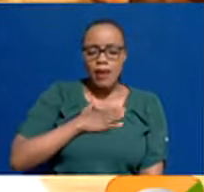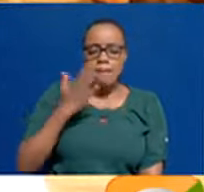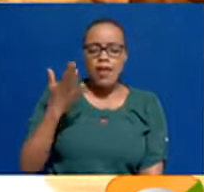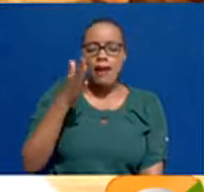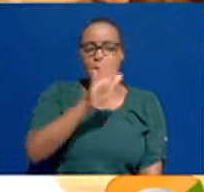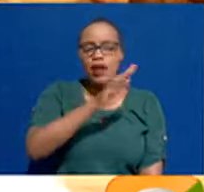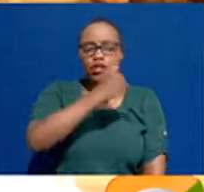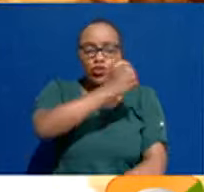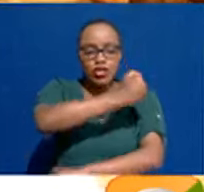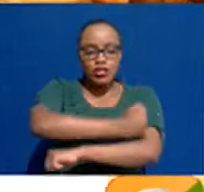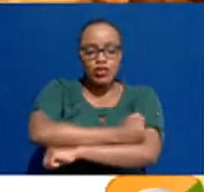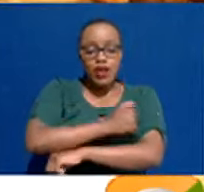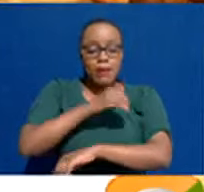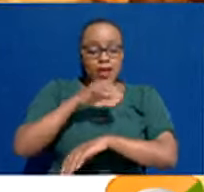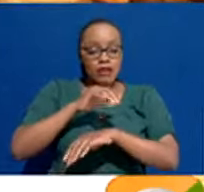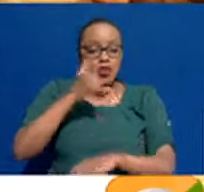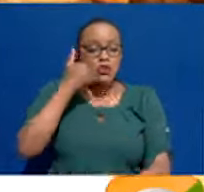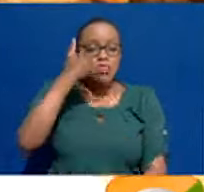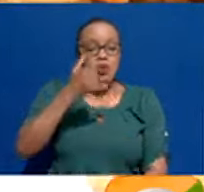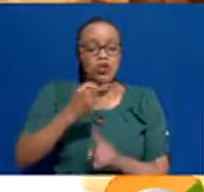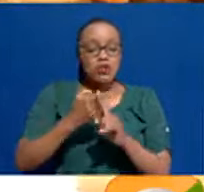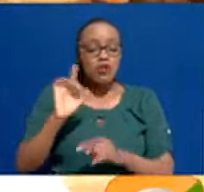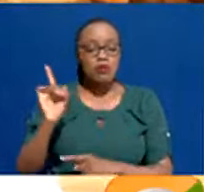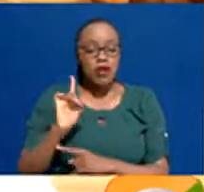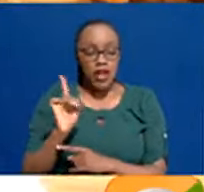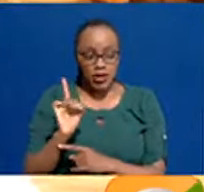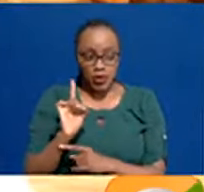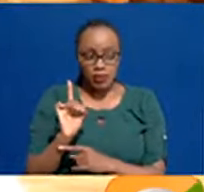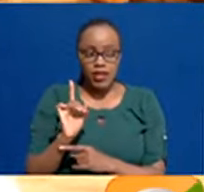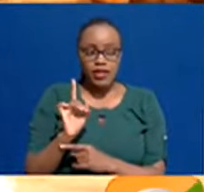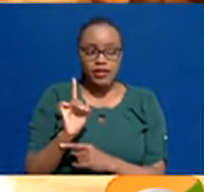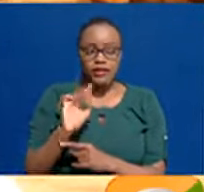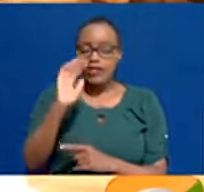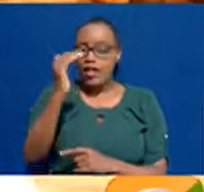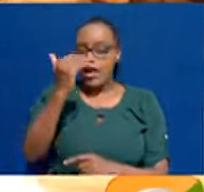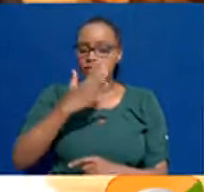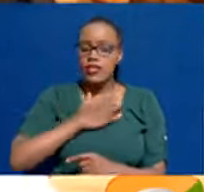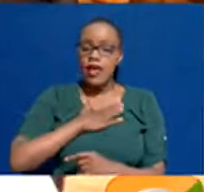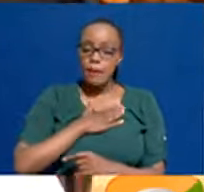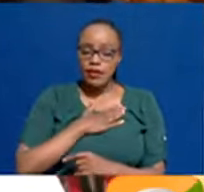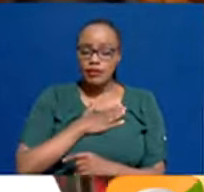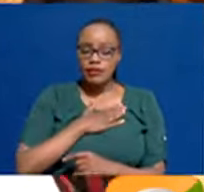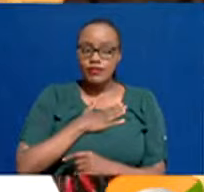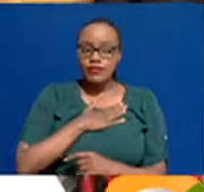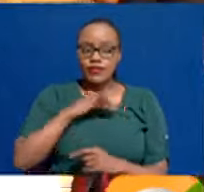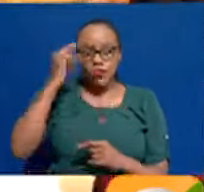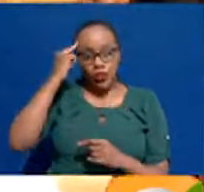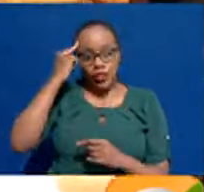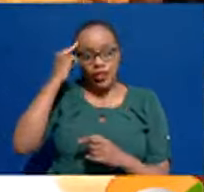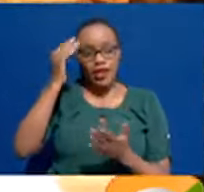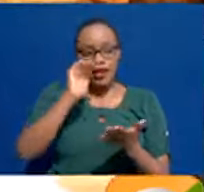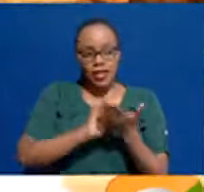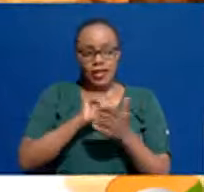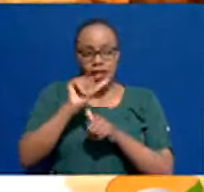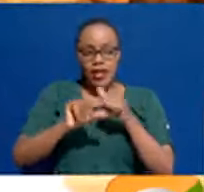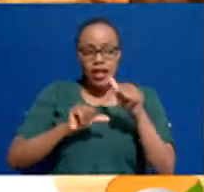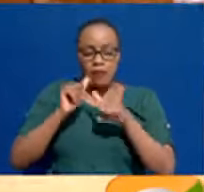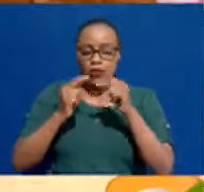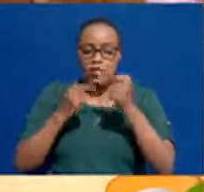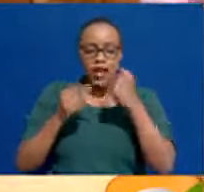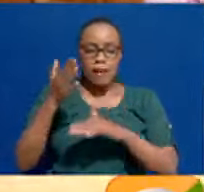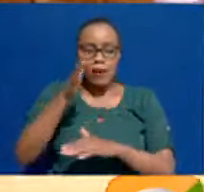back, and I received a call from Nairobi asking me to rethink about coming